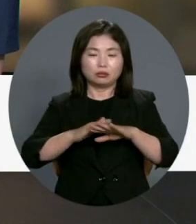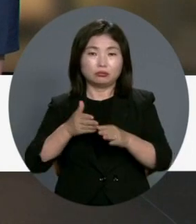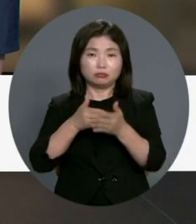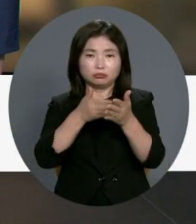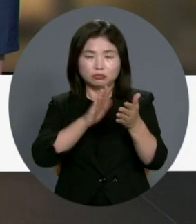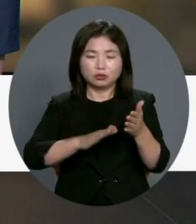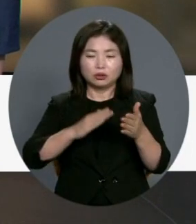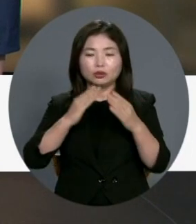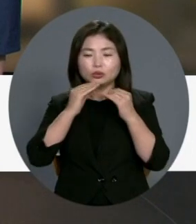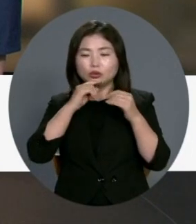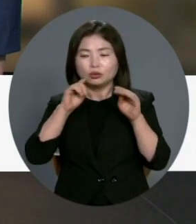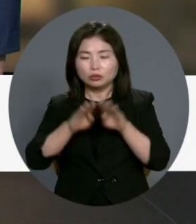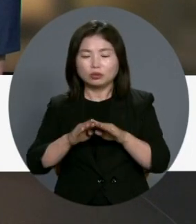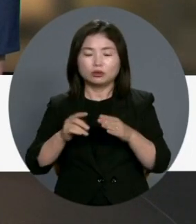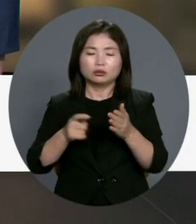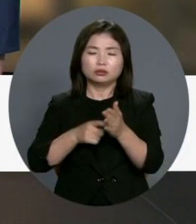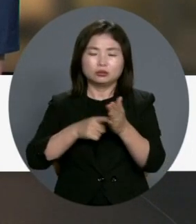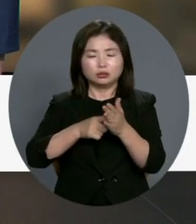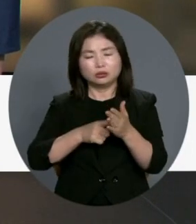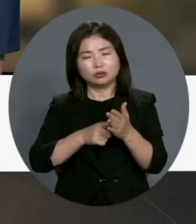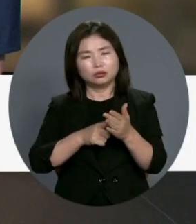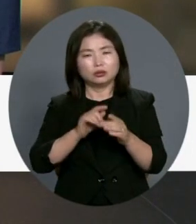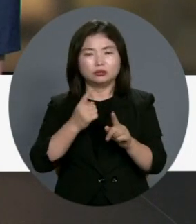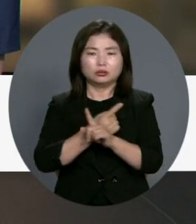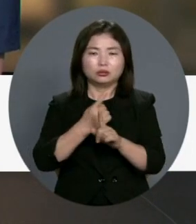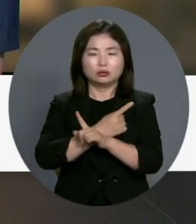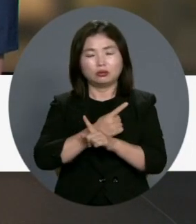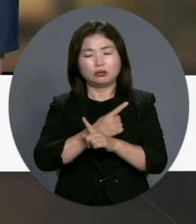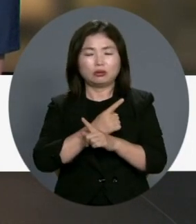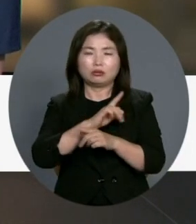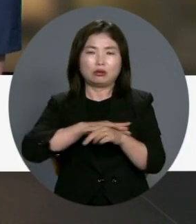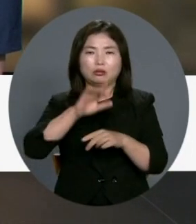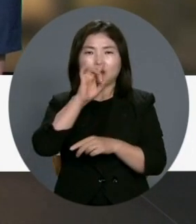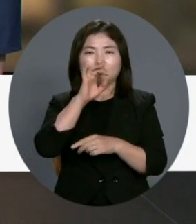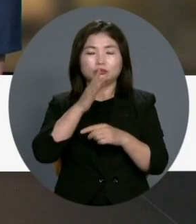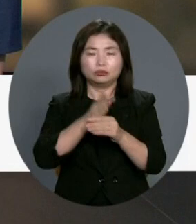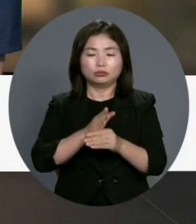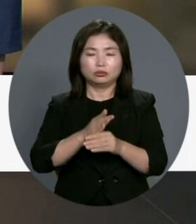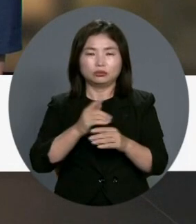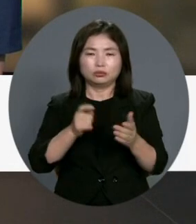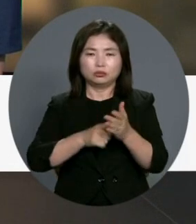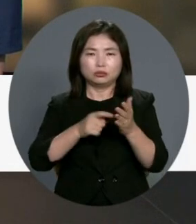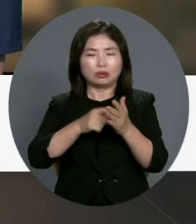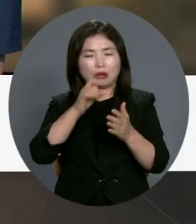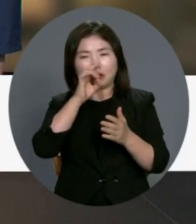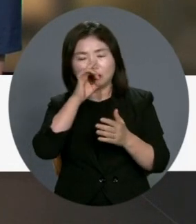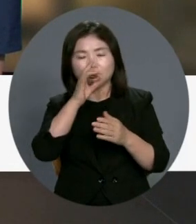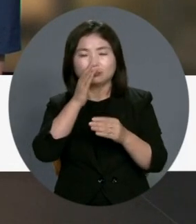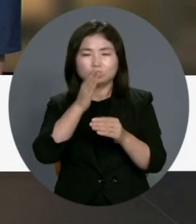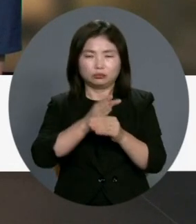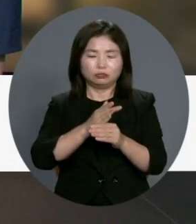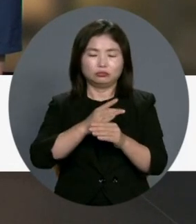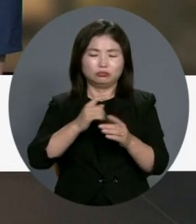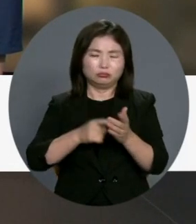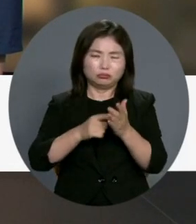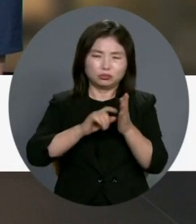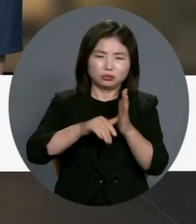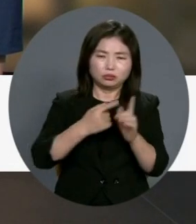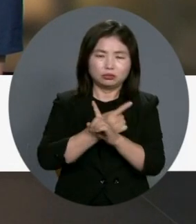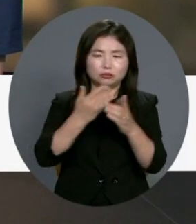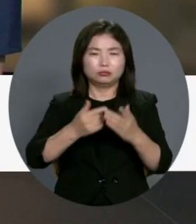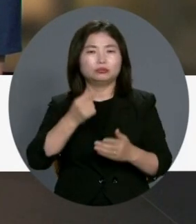있지만 휴일 응급의료는 여전히 불안하기만 한데요. 응급대처 못하는 응급실이란 비판까지 나오고